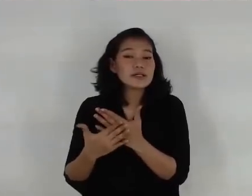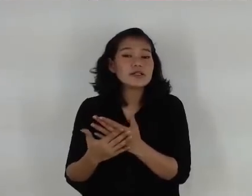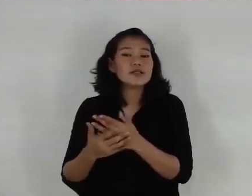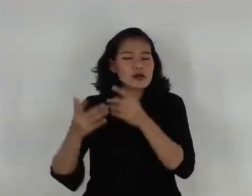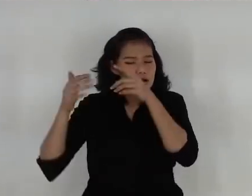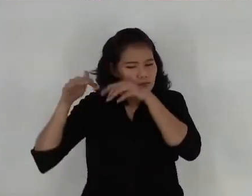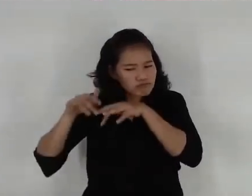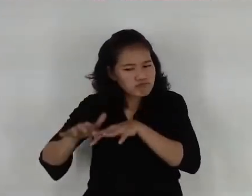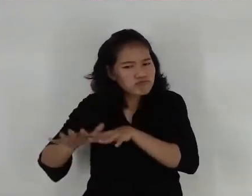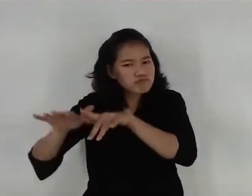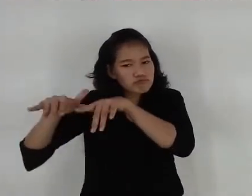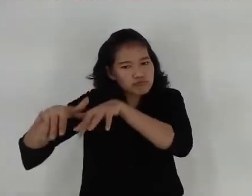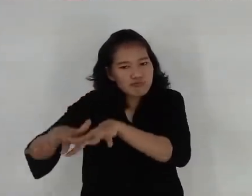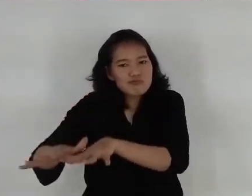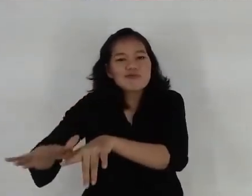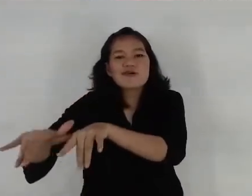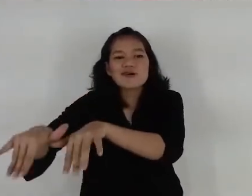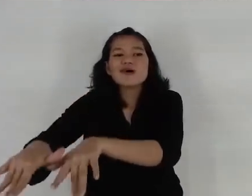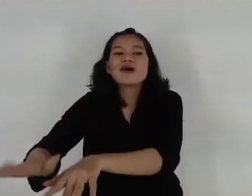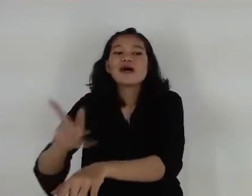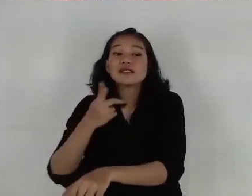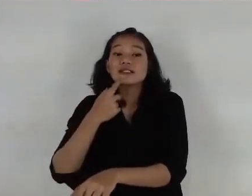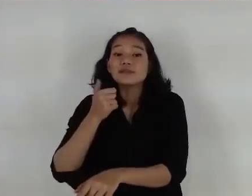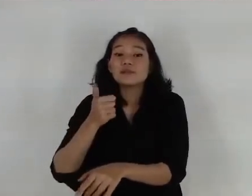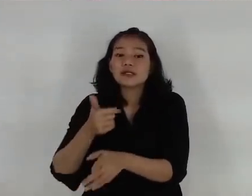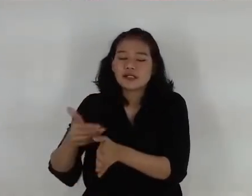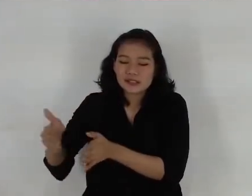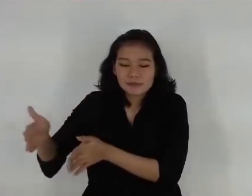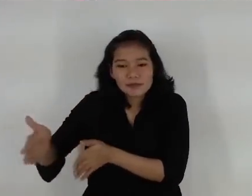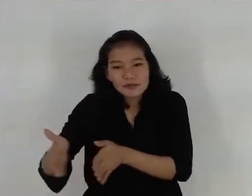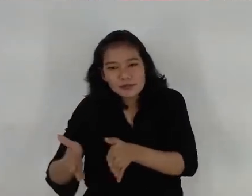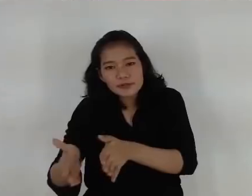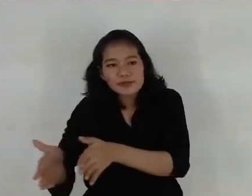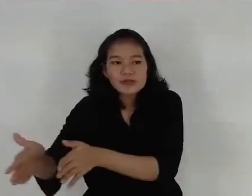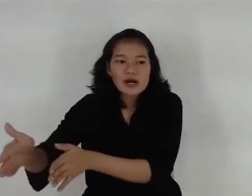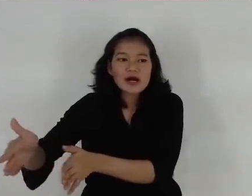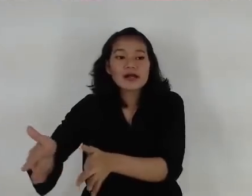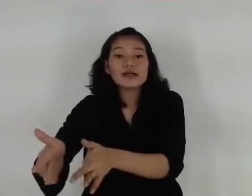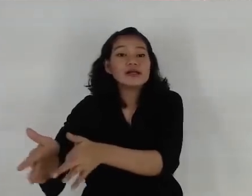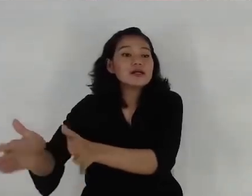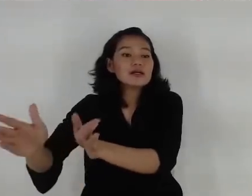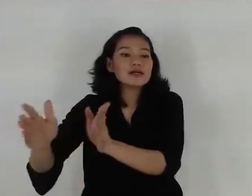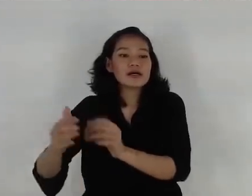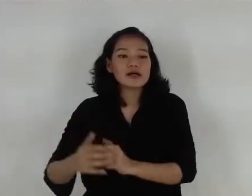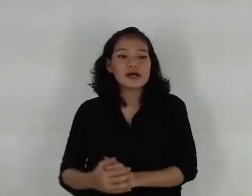kekasihnya mengalir maksudmu